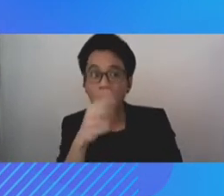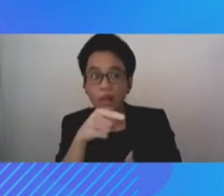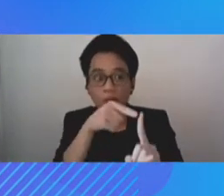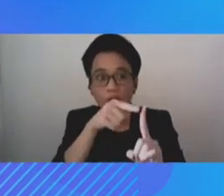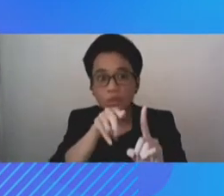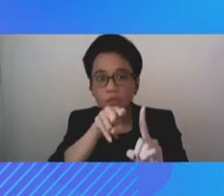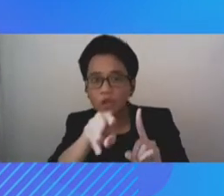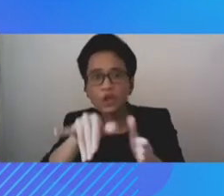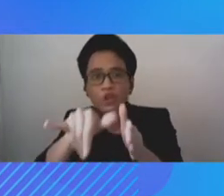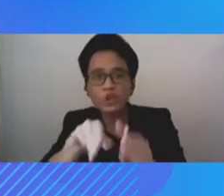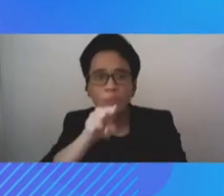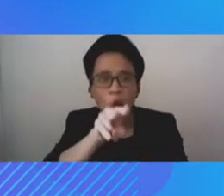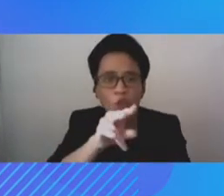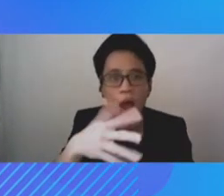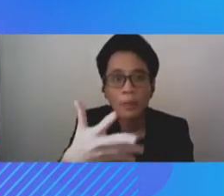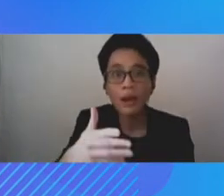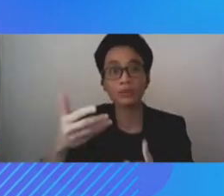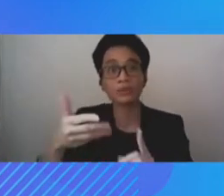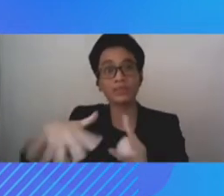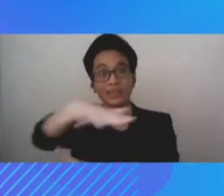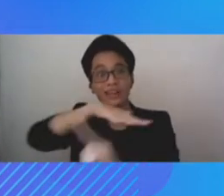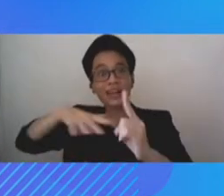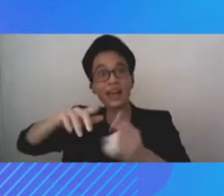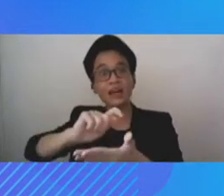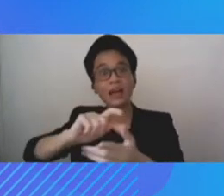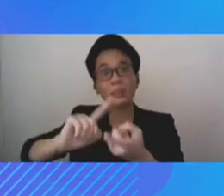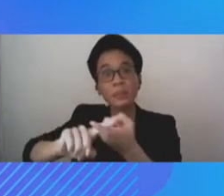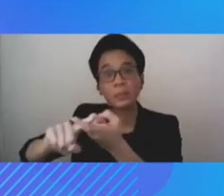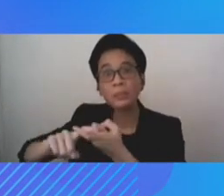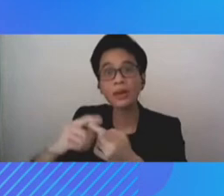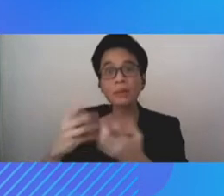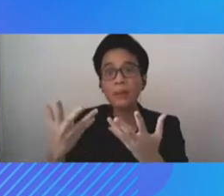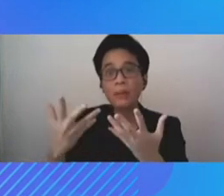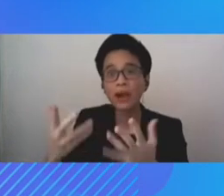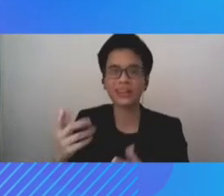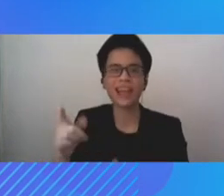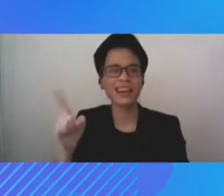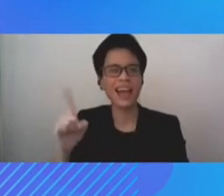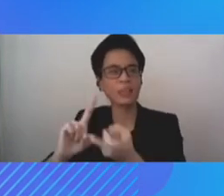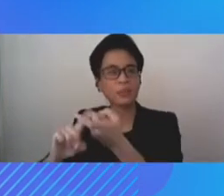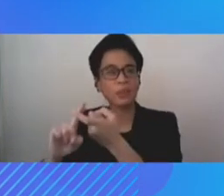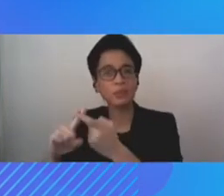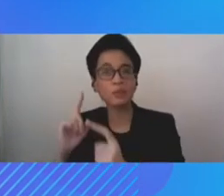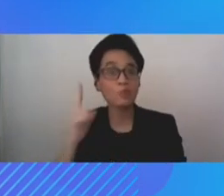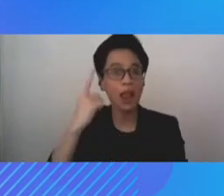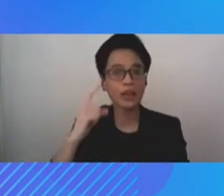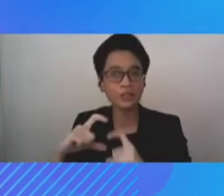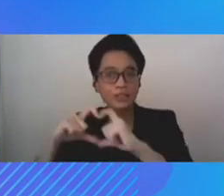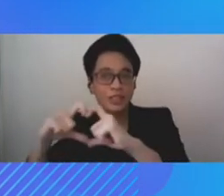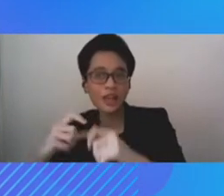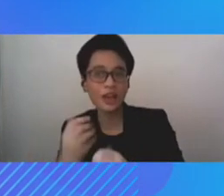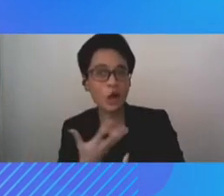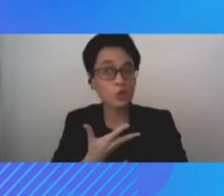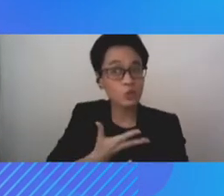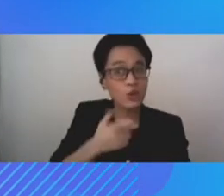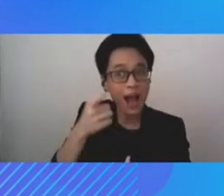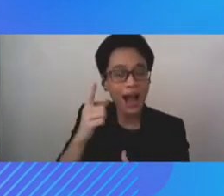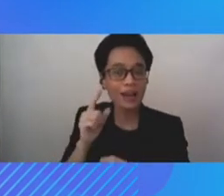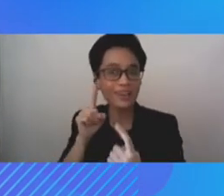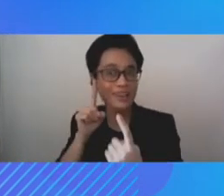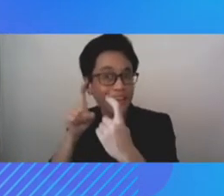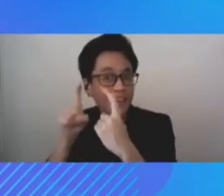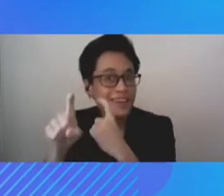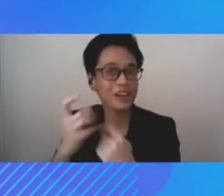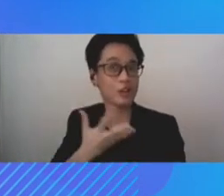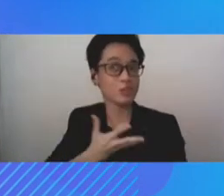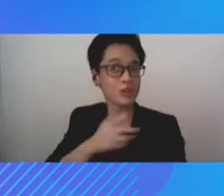ya, teman-temannya kayak gitu, teman-temannya lagi mulai suka sama cewek kayak gitu, tuh lagi suka sama cewek kayak gitu. Jadi saya